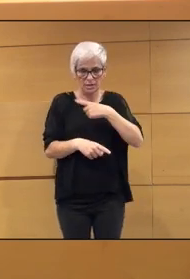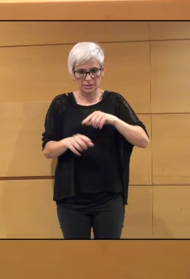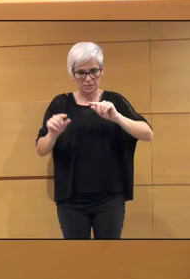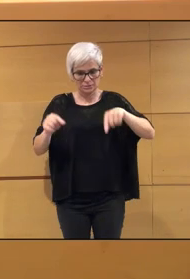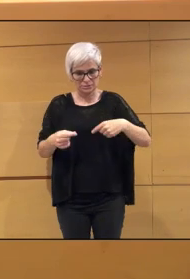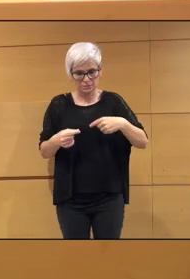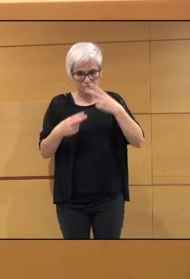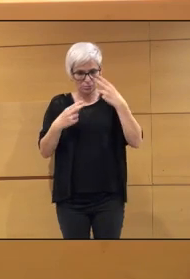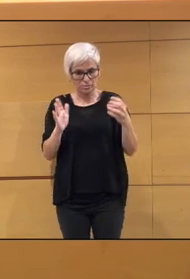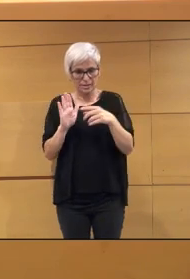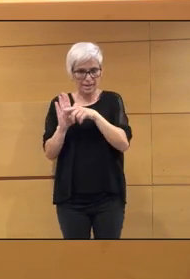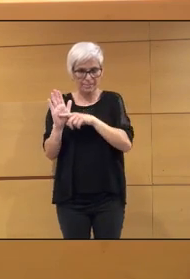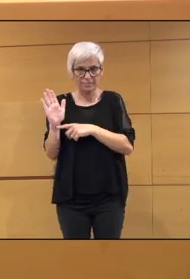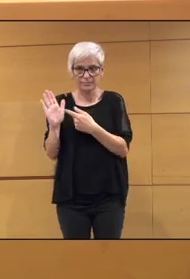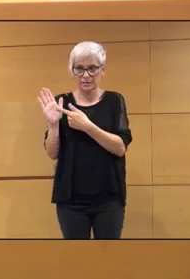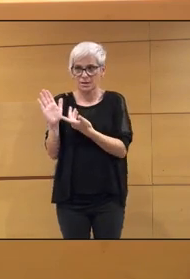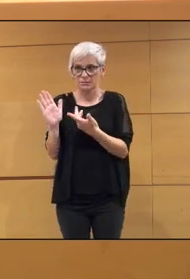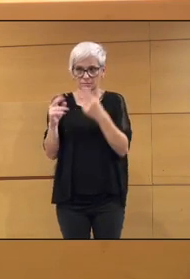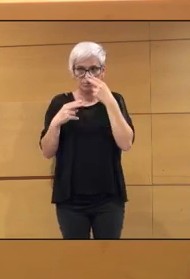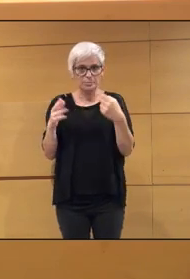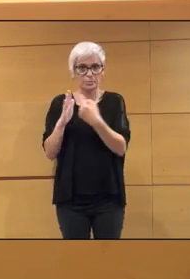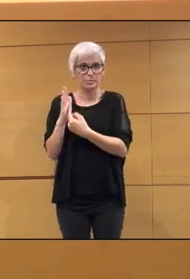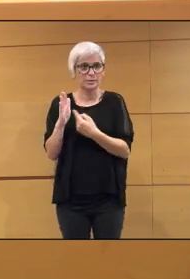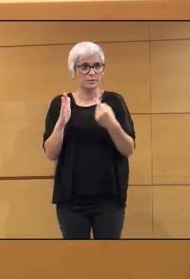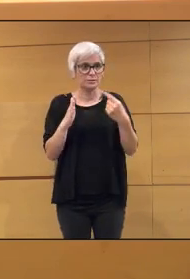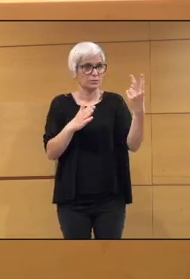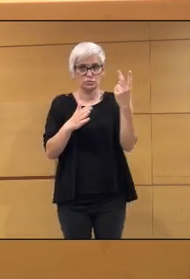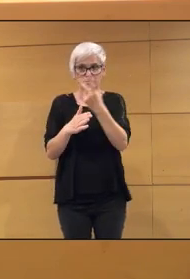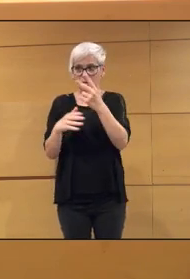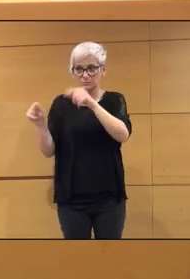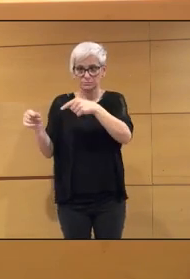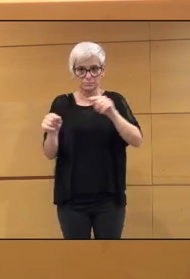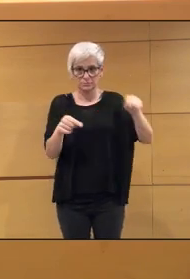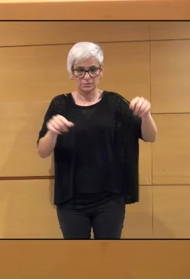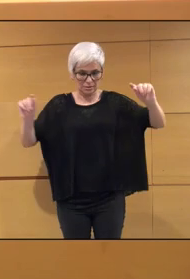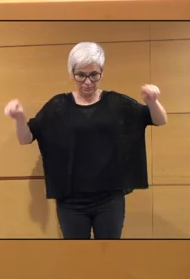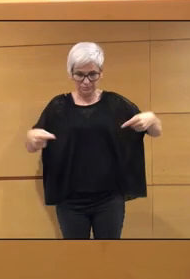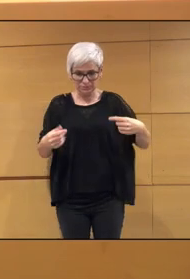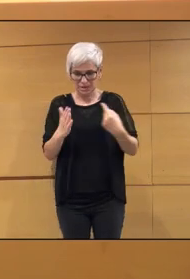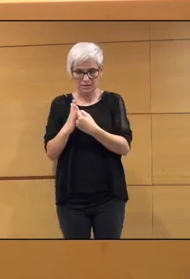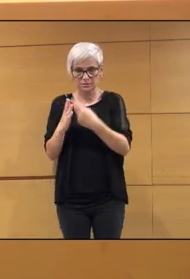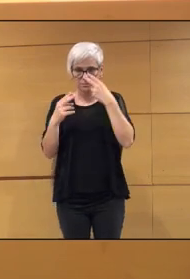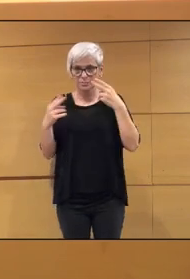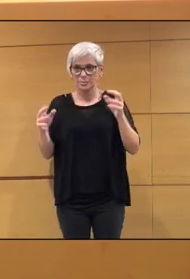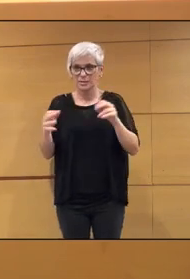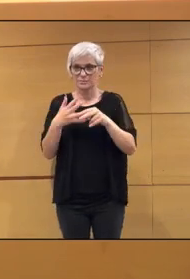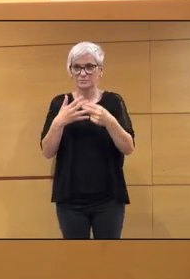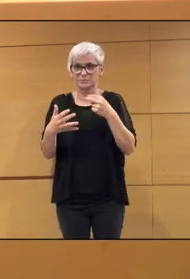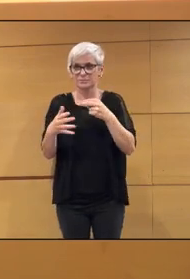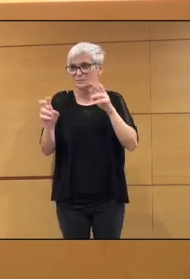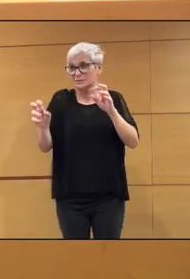documents PDF signats per dues parts i que ja quan fan el Word ja no és accessible. És a dir, clar, fem la